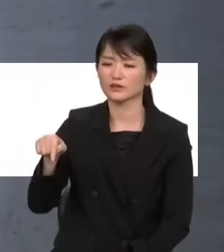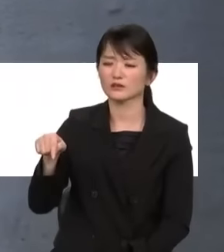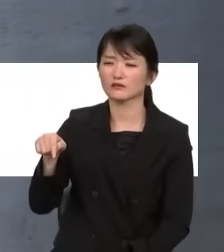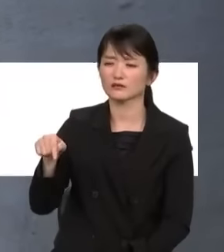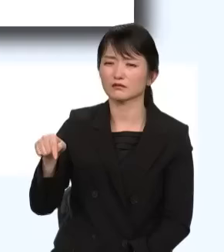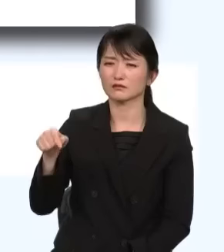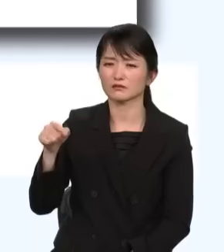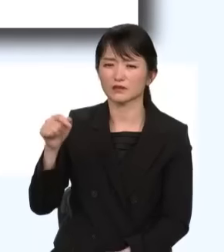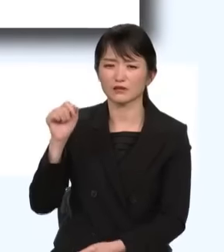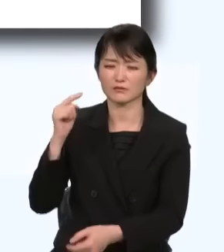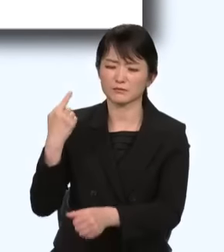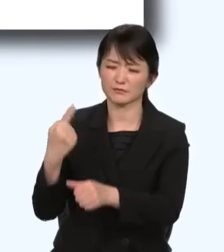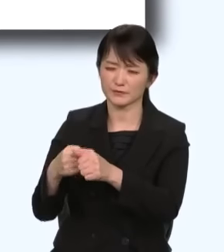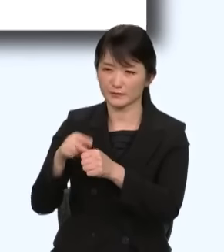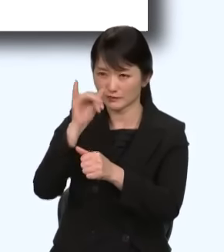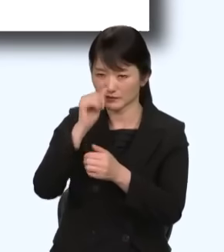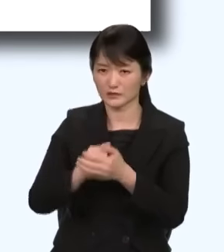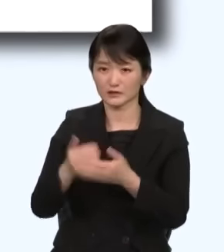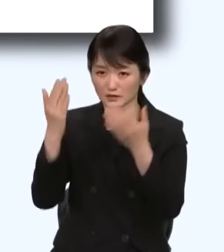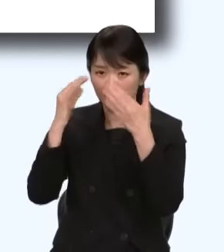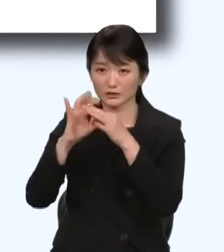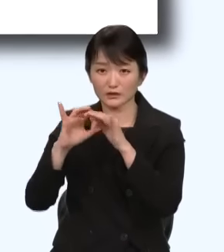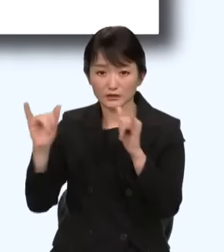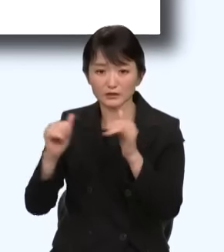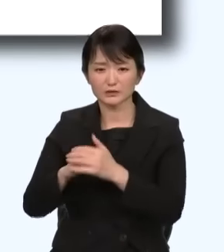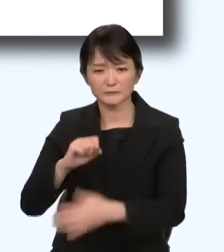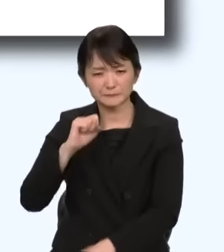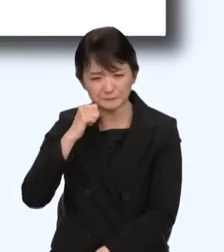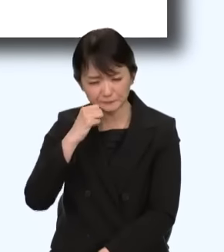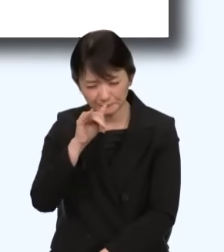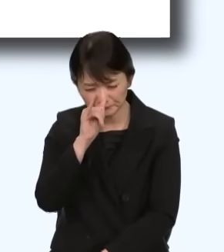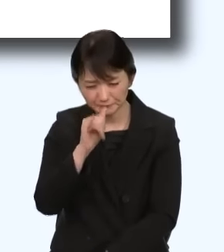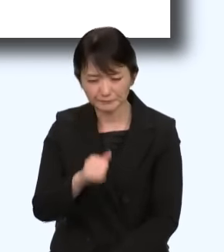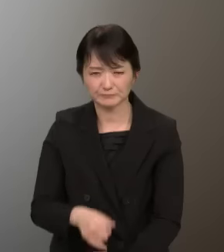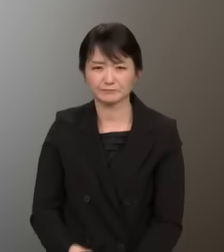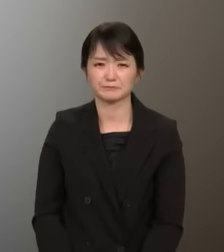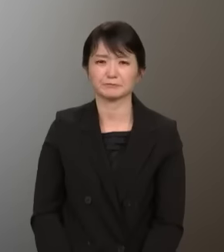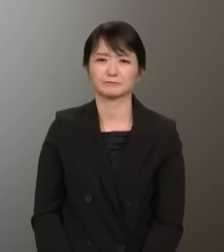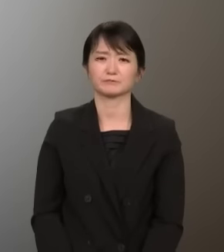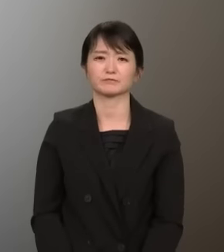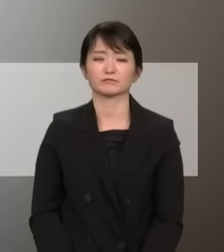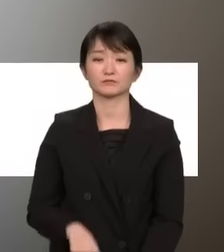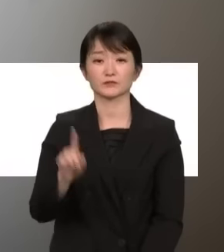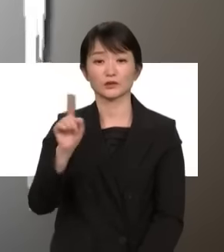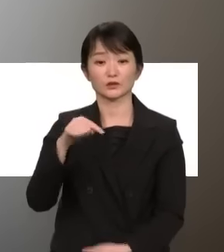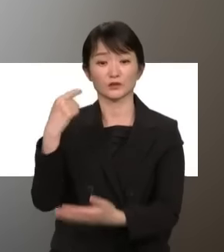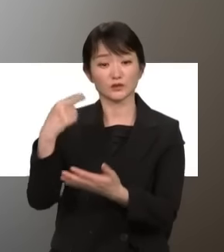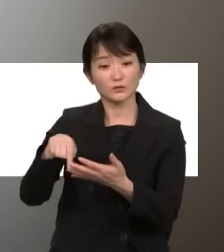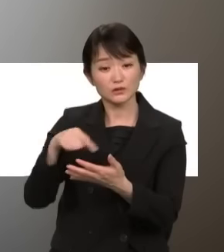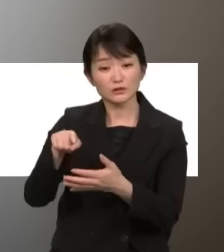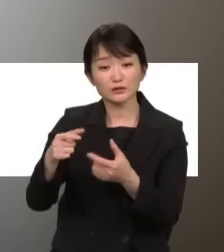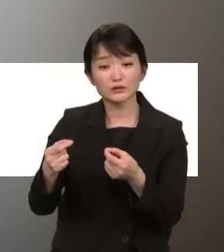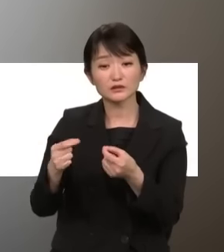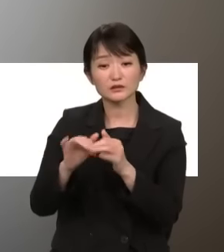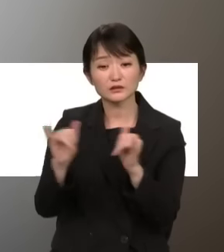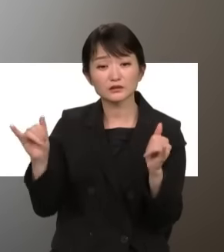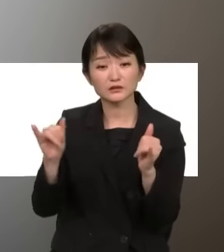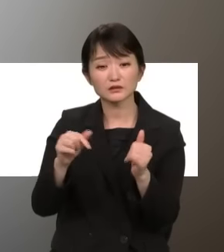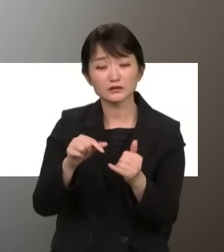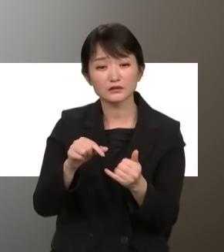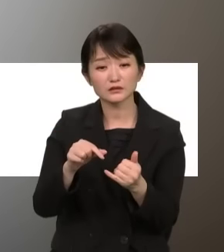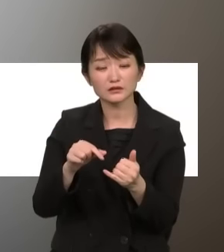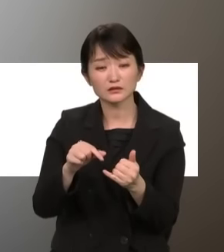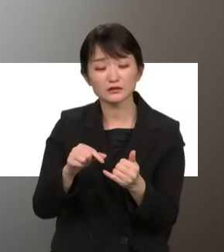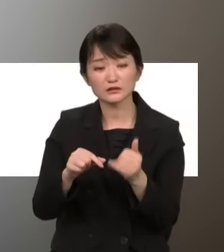그랬다고 그러면서 학교 관계자들도 어려움을 겪고 있다고 했습니다. 어떻게 교육을 했길래 이런 인물들이 여기 나올